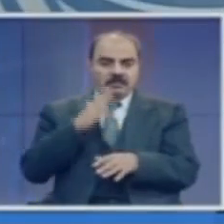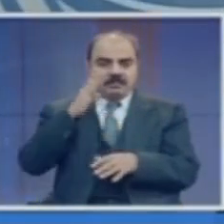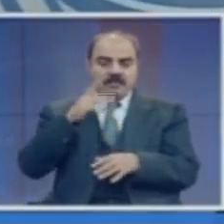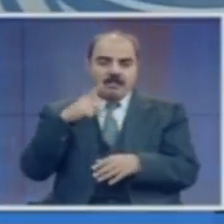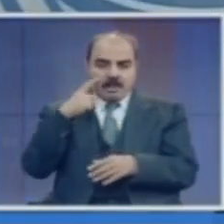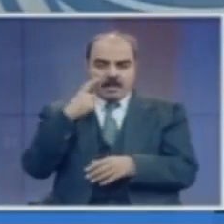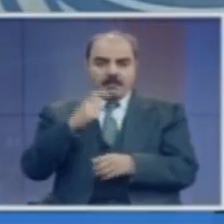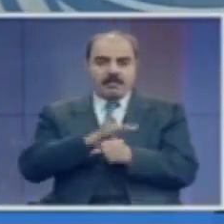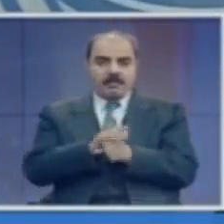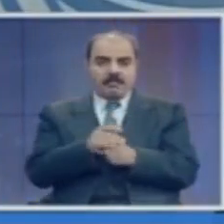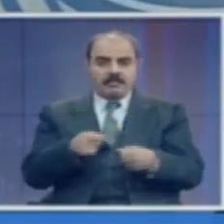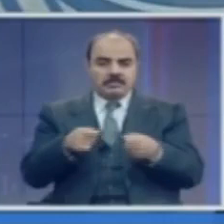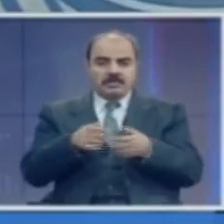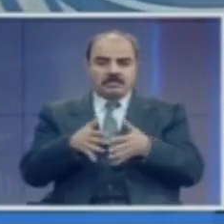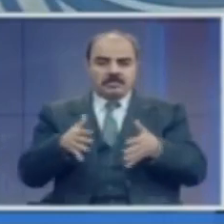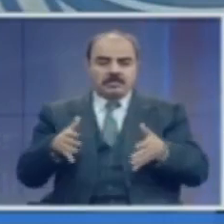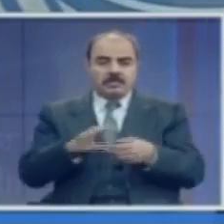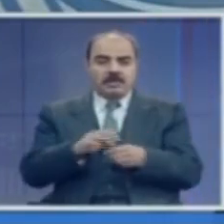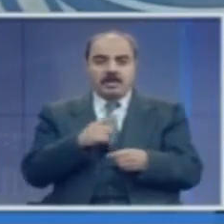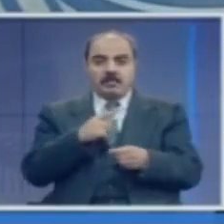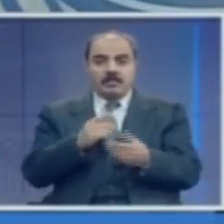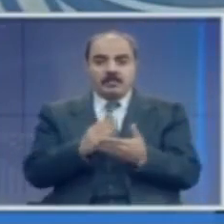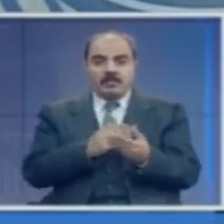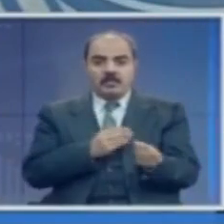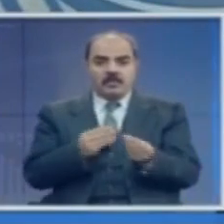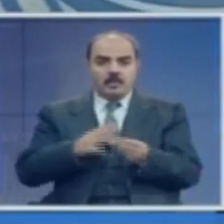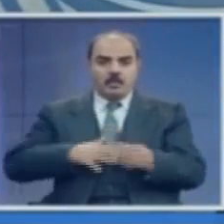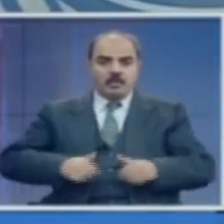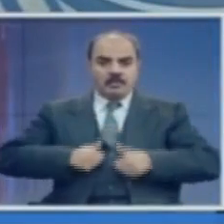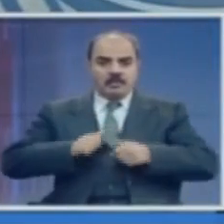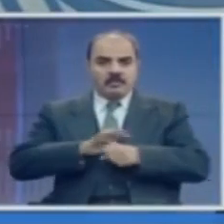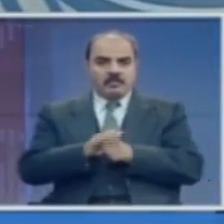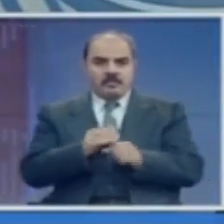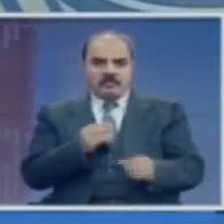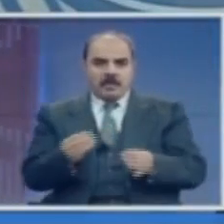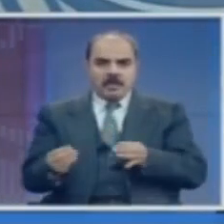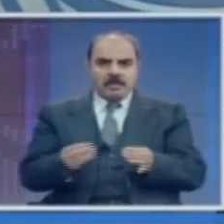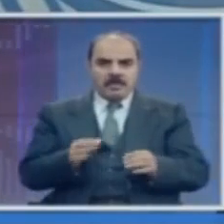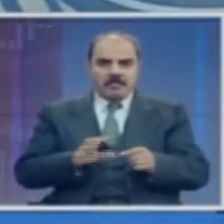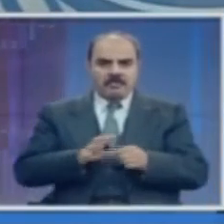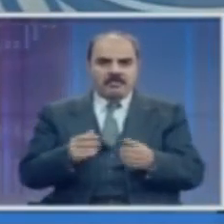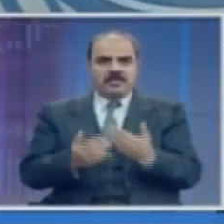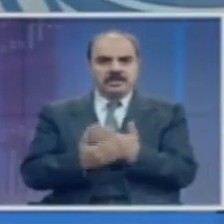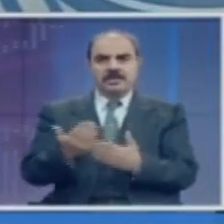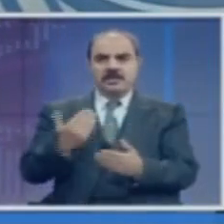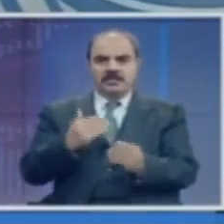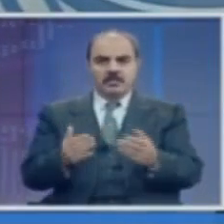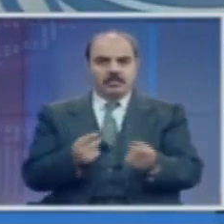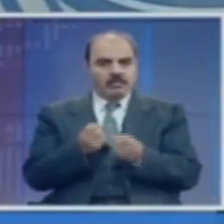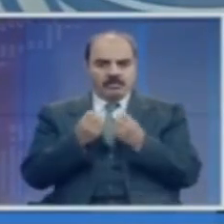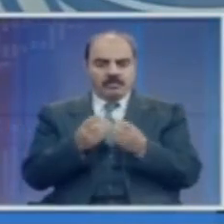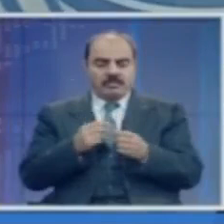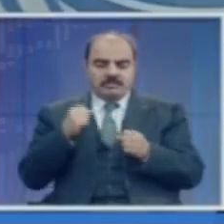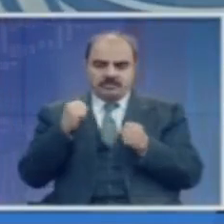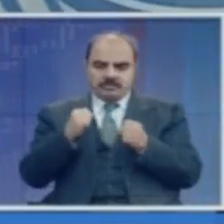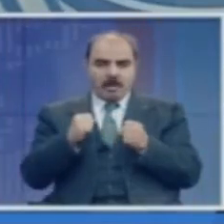كورونا. وأكدت منظمة الصحة العالمية عدم وجود جاهزية كاملة لجائحة كورونا